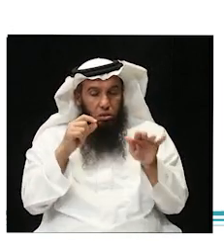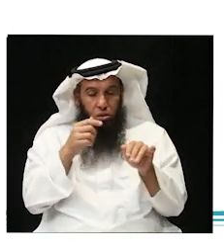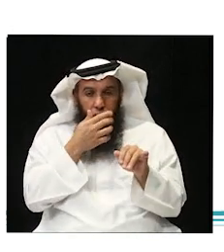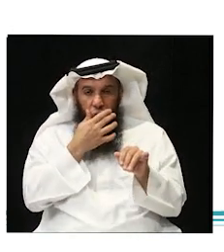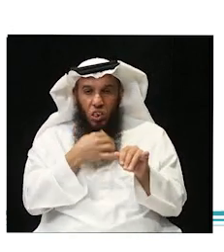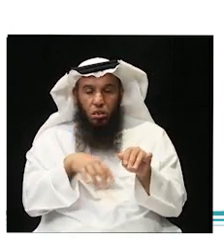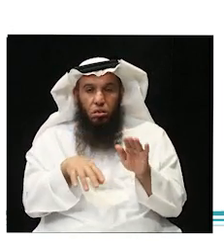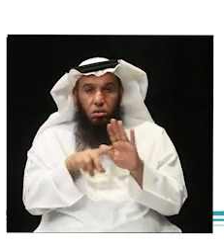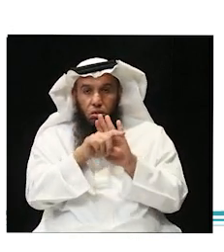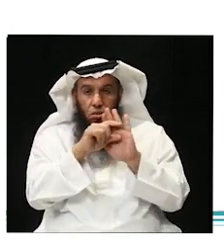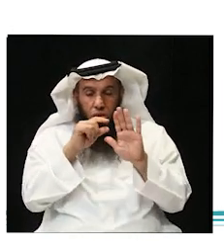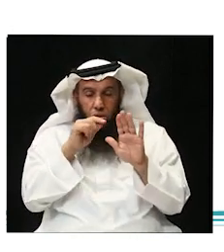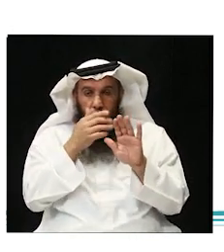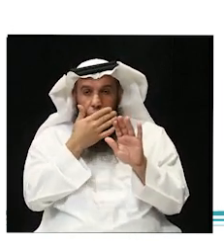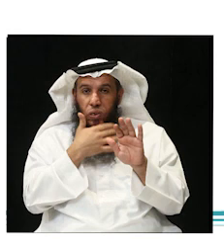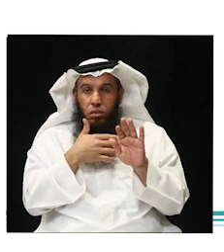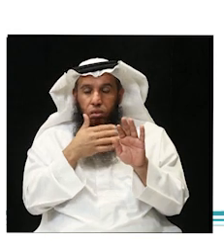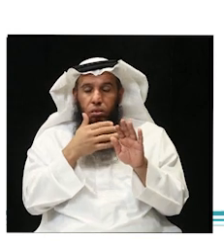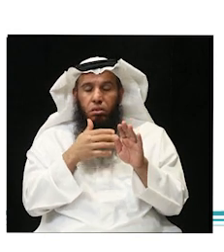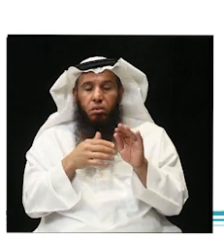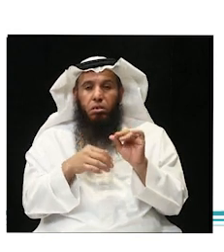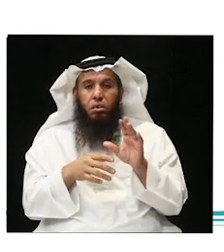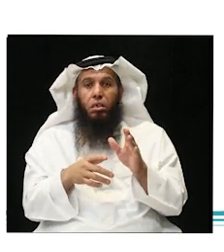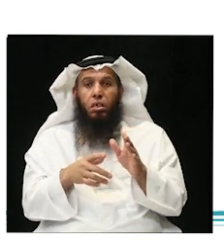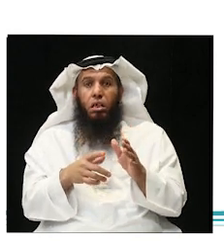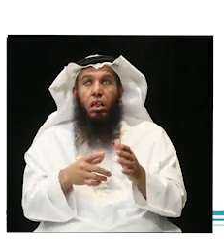بصفحة 60 61.